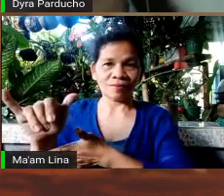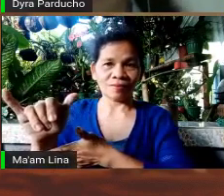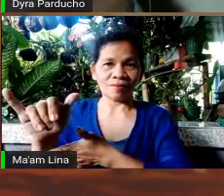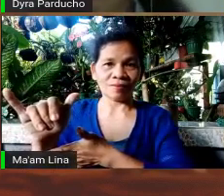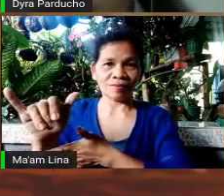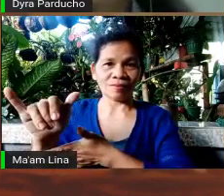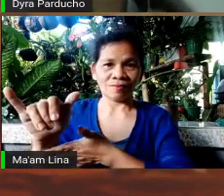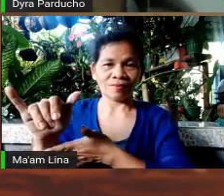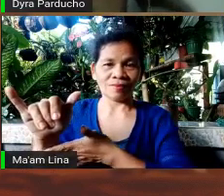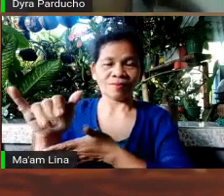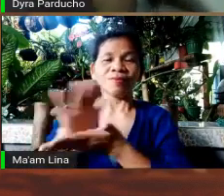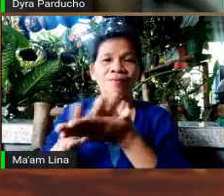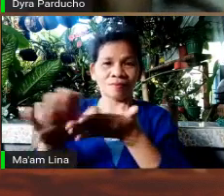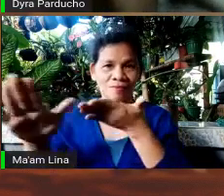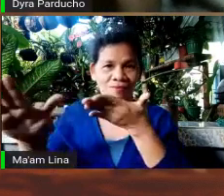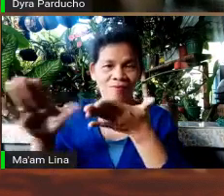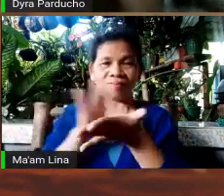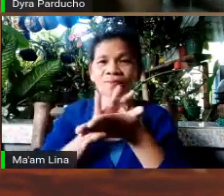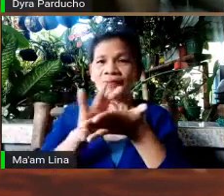mapapatawad po.